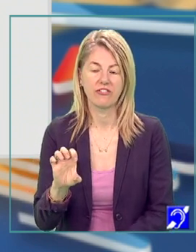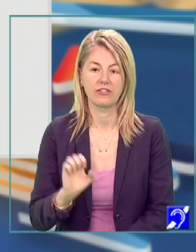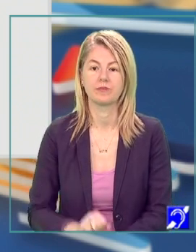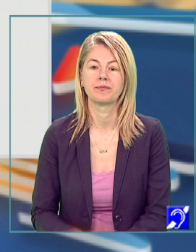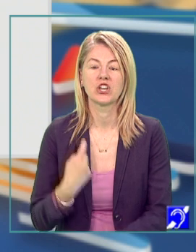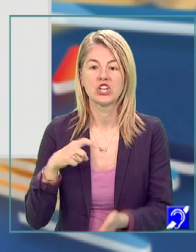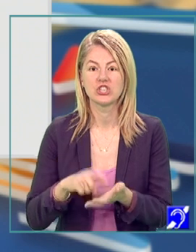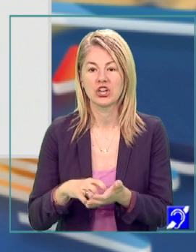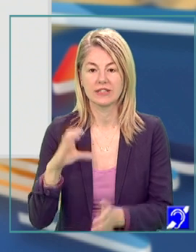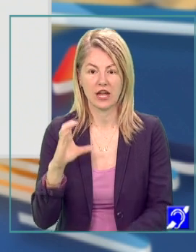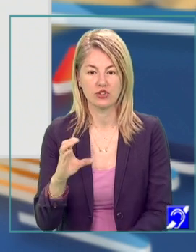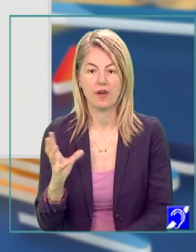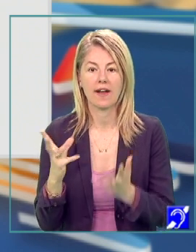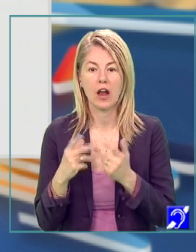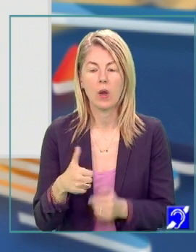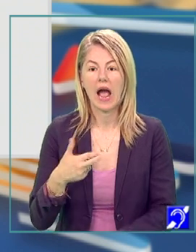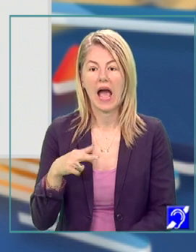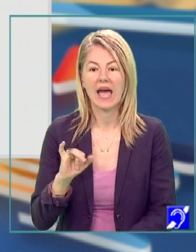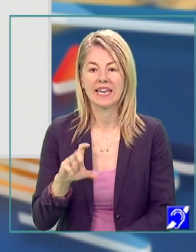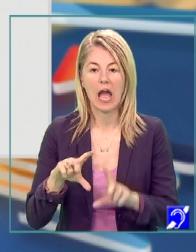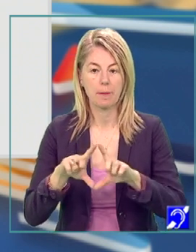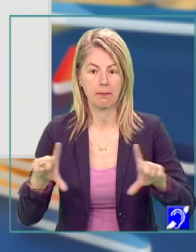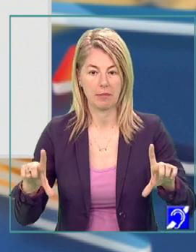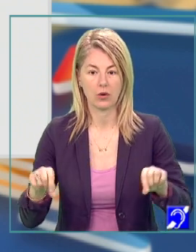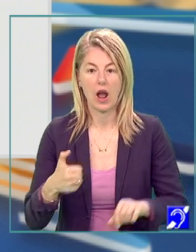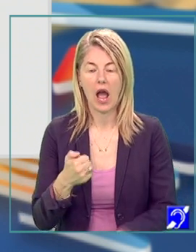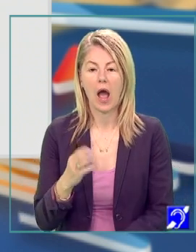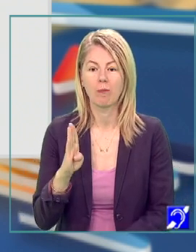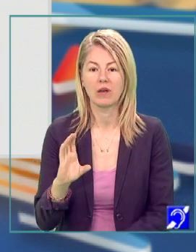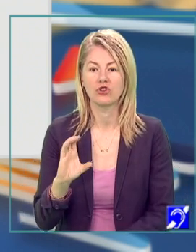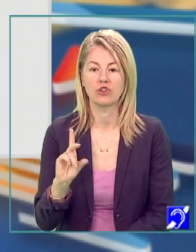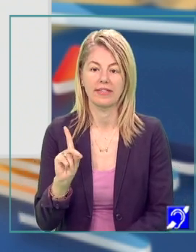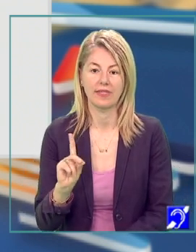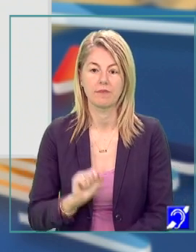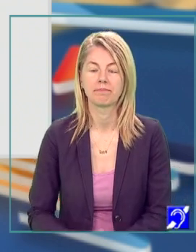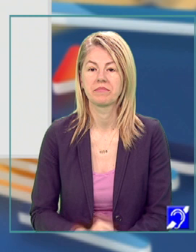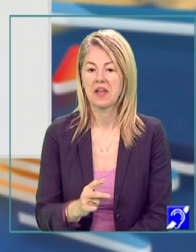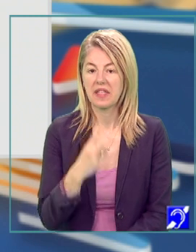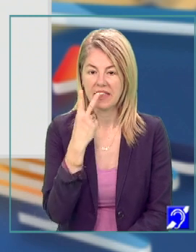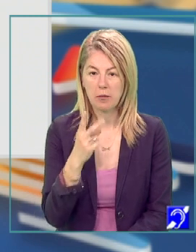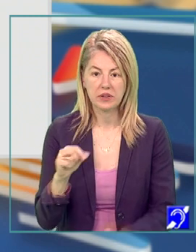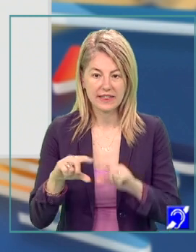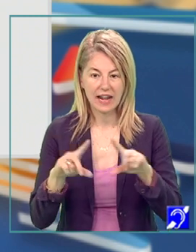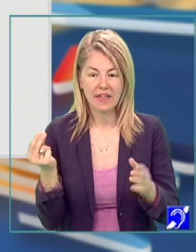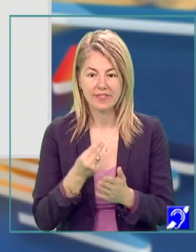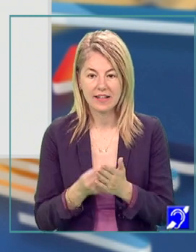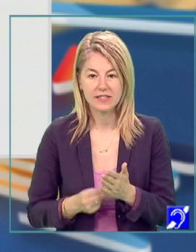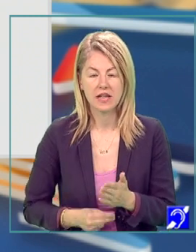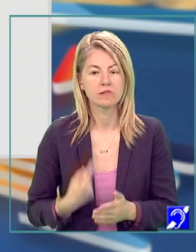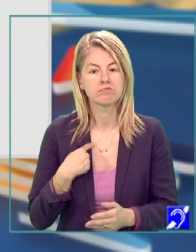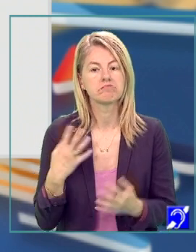C. Calculați area paralelogramului ABCD. Ne-am uitat la figura, am văzut figura,